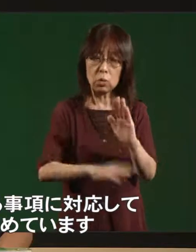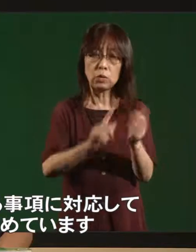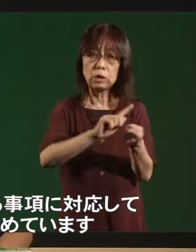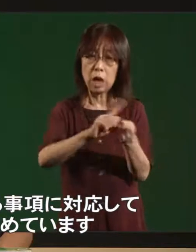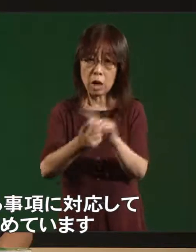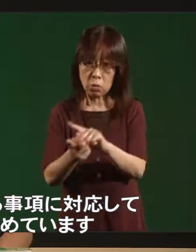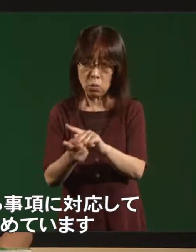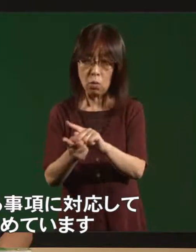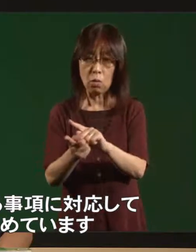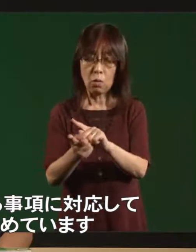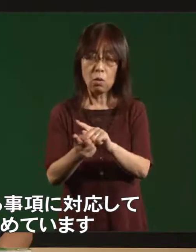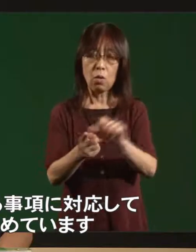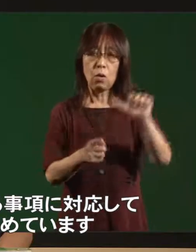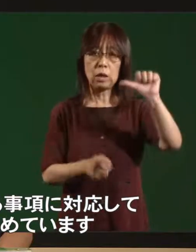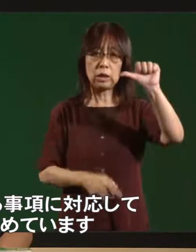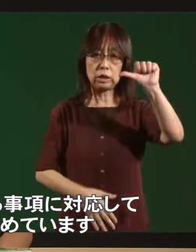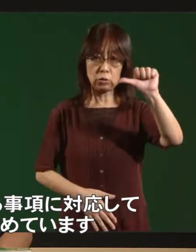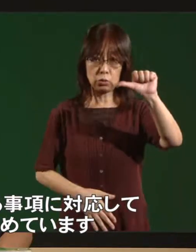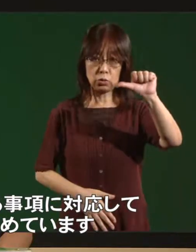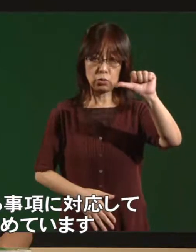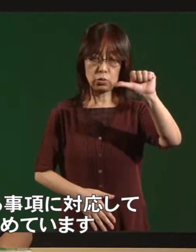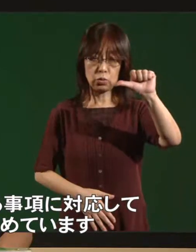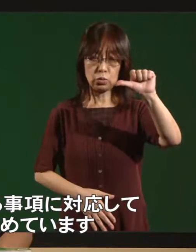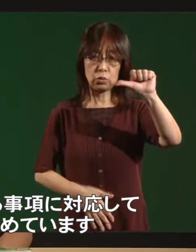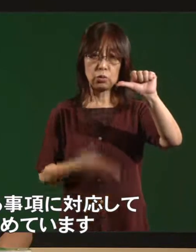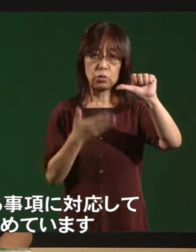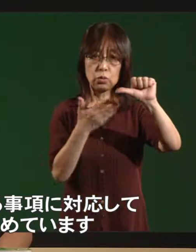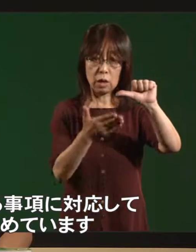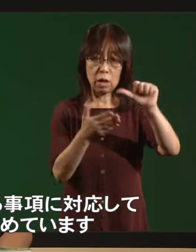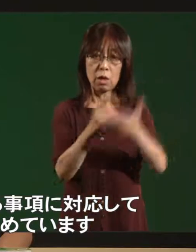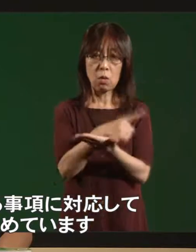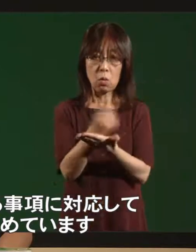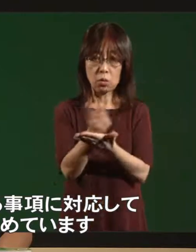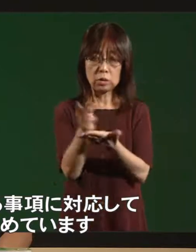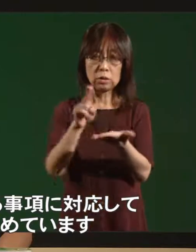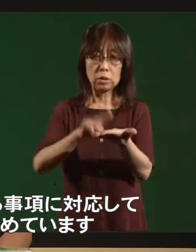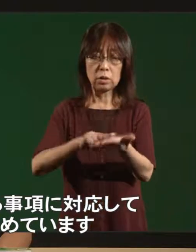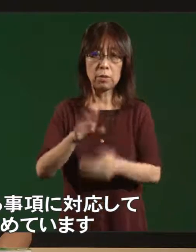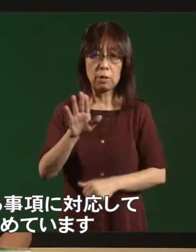3つの項目で方針を定めています